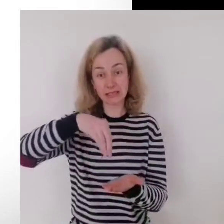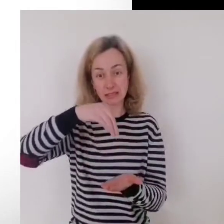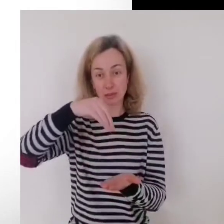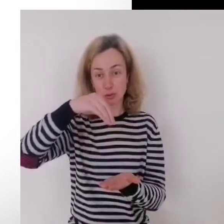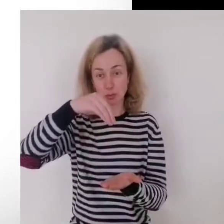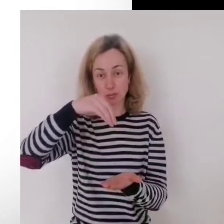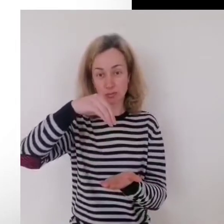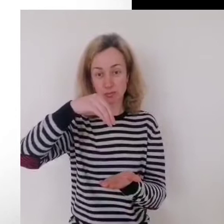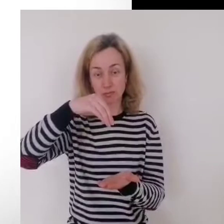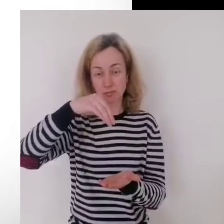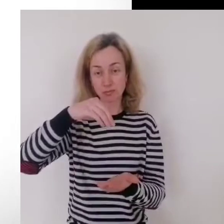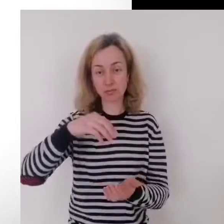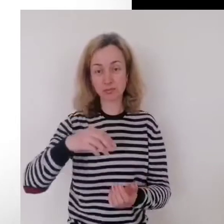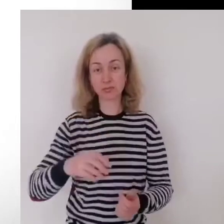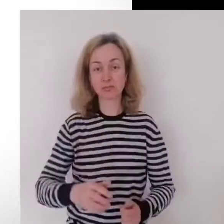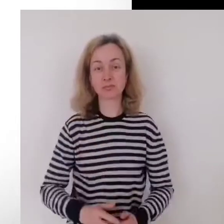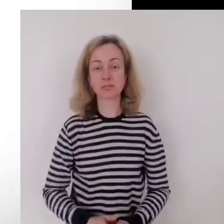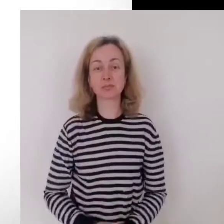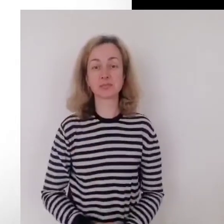тістечко,